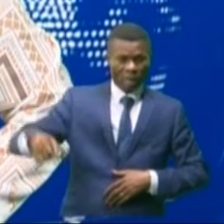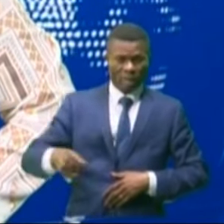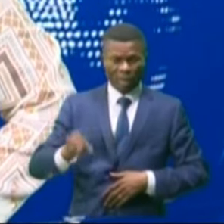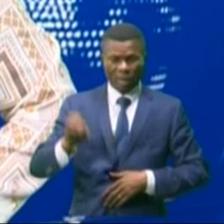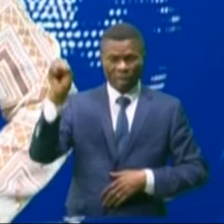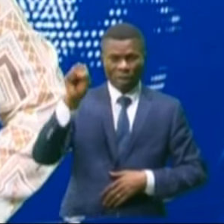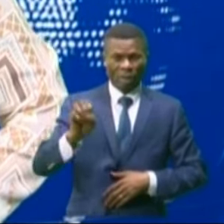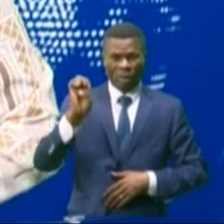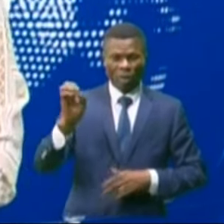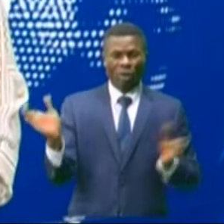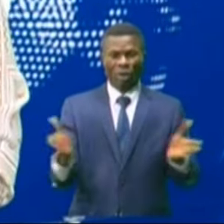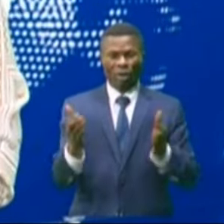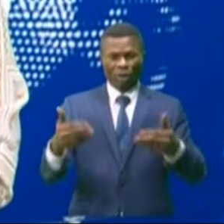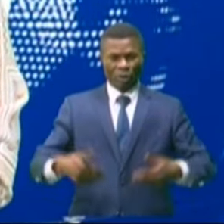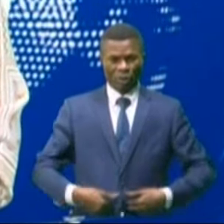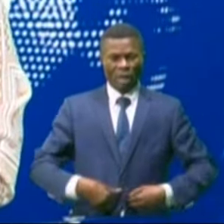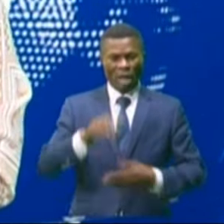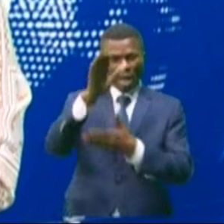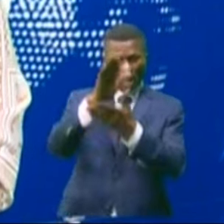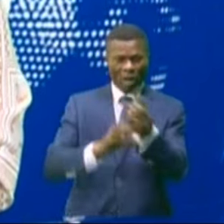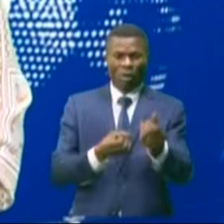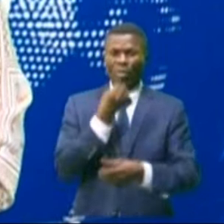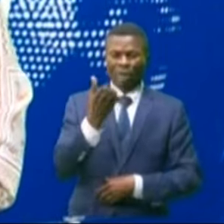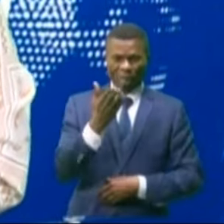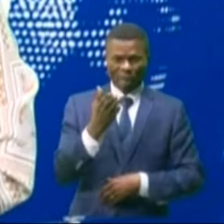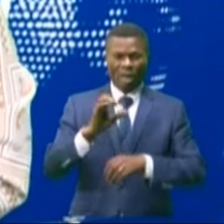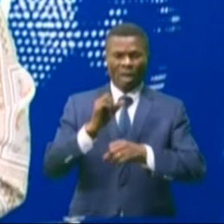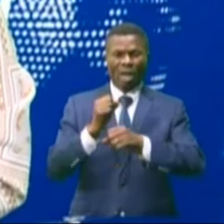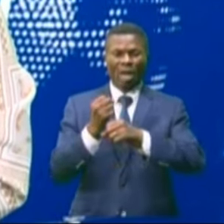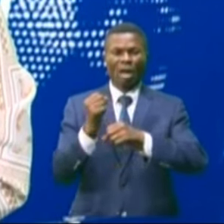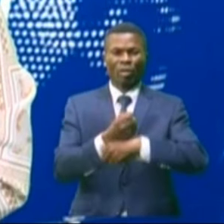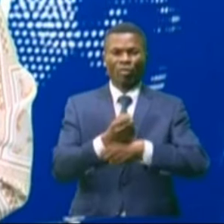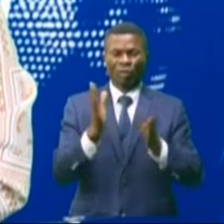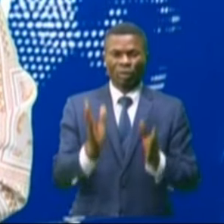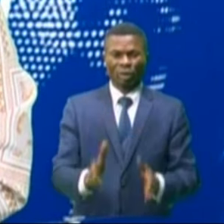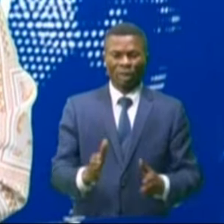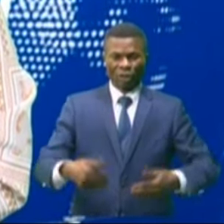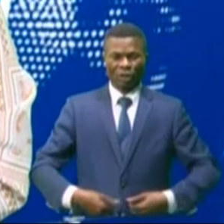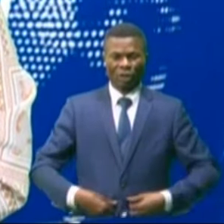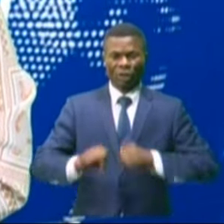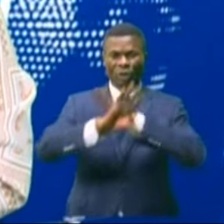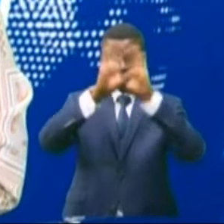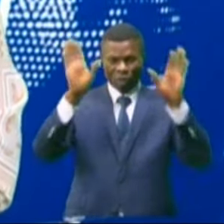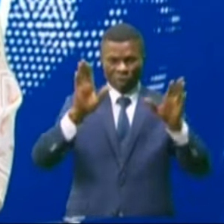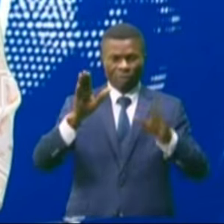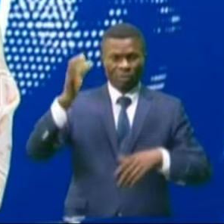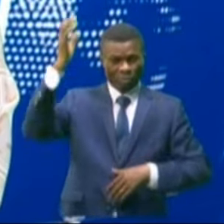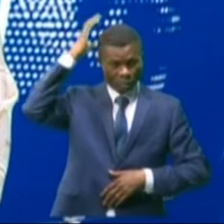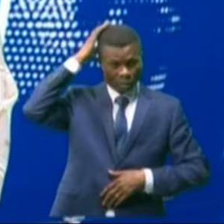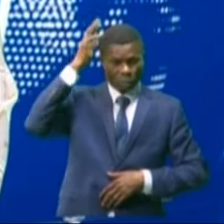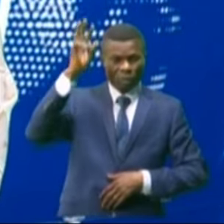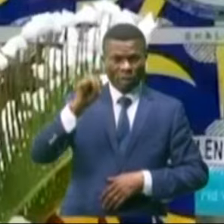Kanga a encouragé la jeunesse à suivre l'exemple du fondateur de Bilenge Amwinda, Monseigneur Matondo.